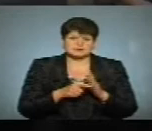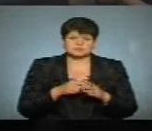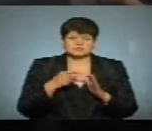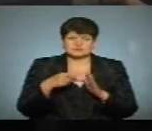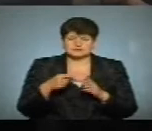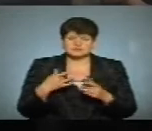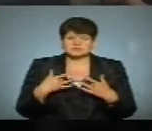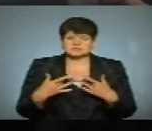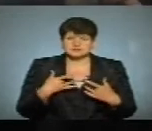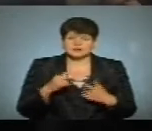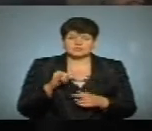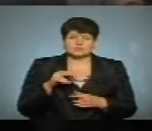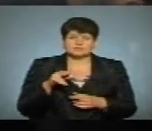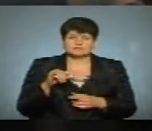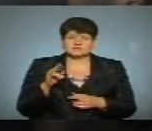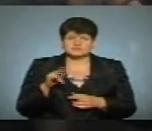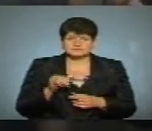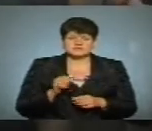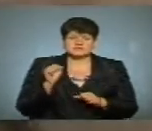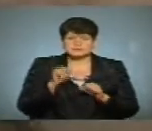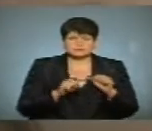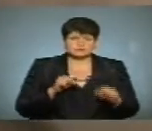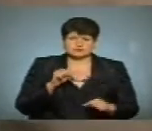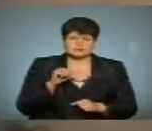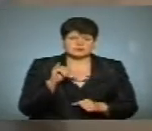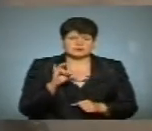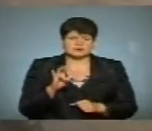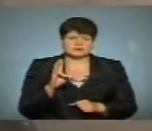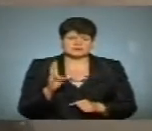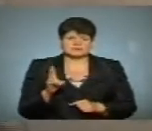сценку, як упівці б'ють НКВДистів.